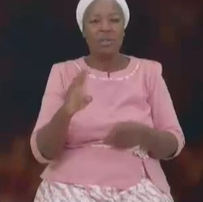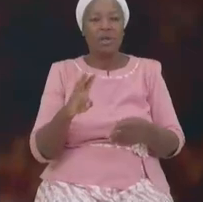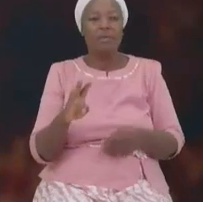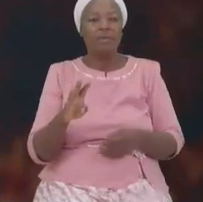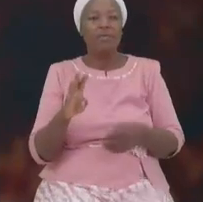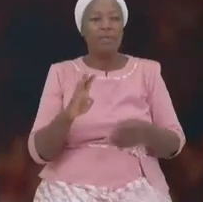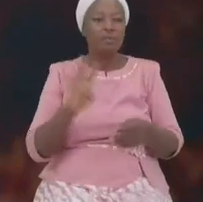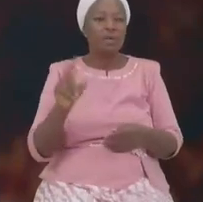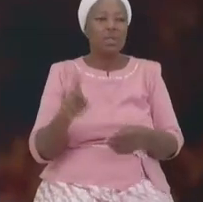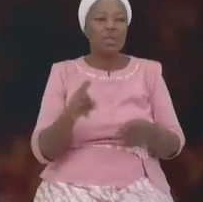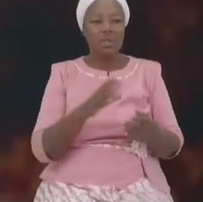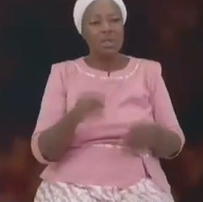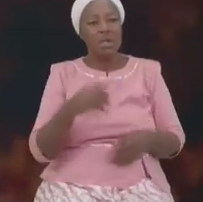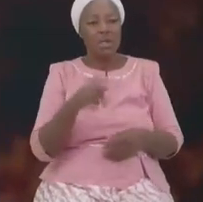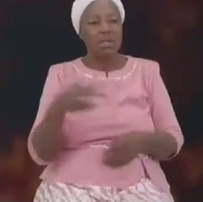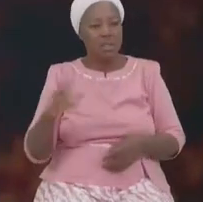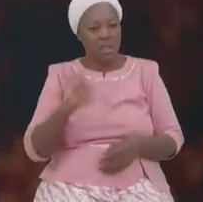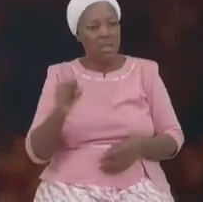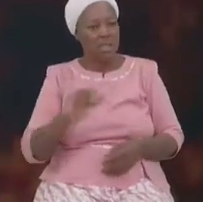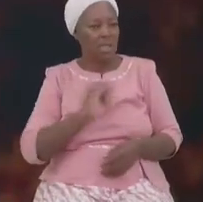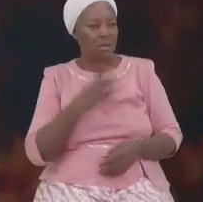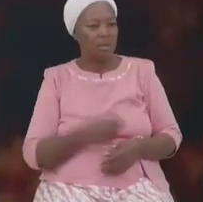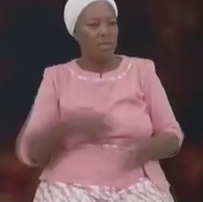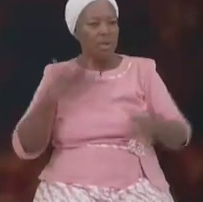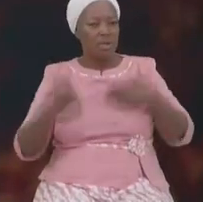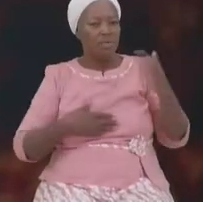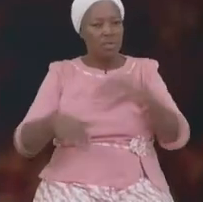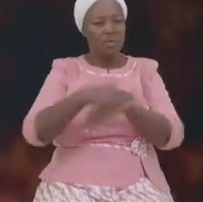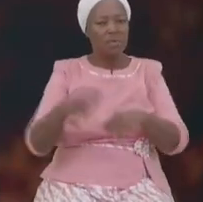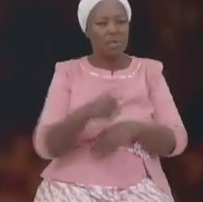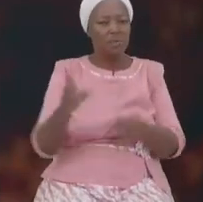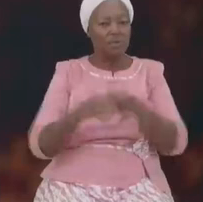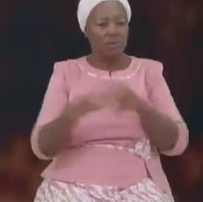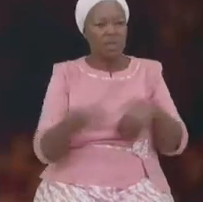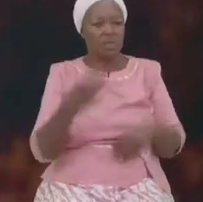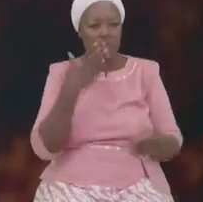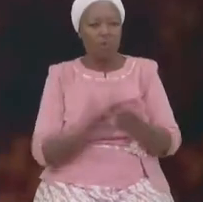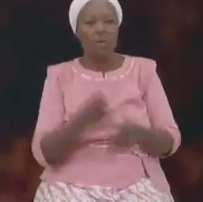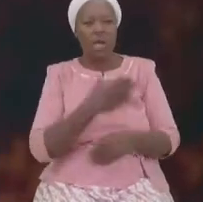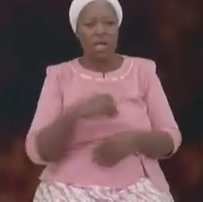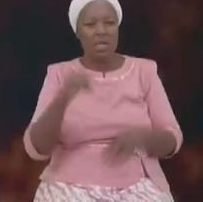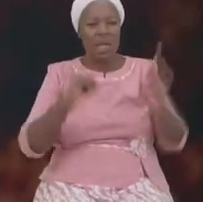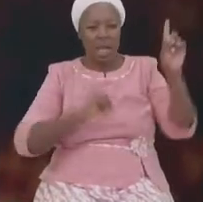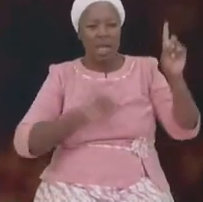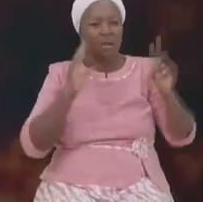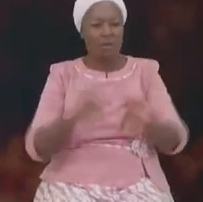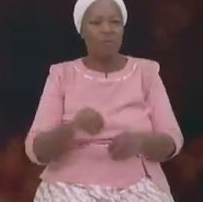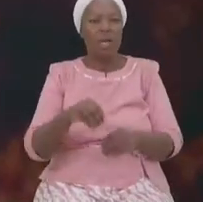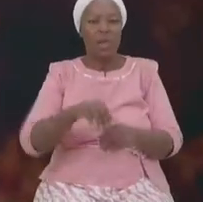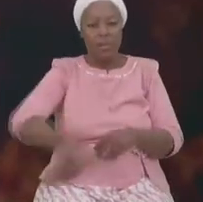Verset 41, je prendrai plaisir à leur faire du bien, et je les planterai